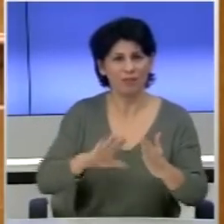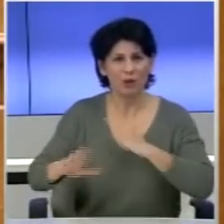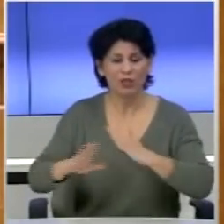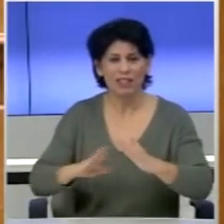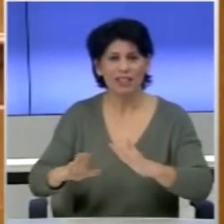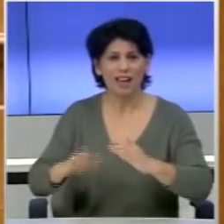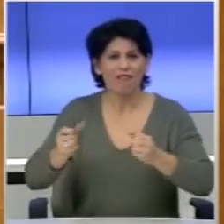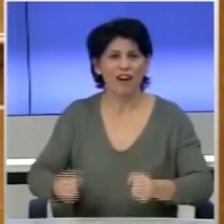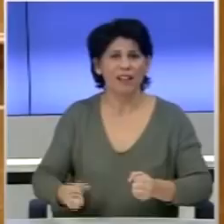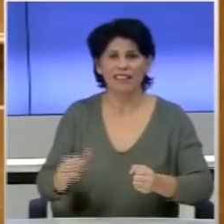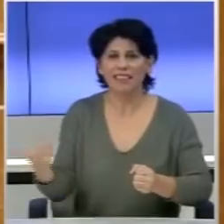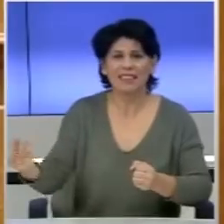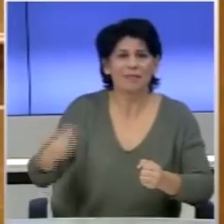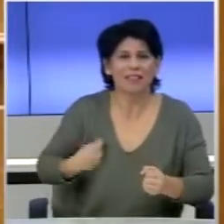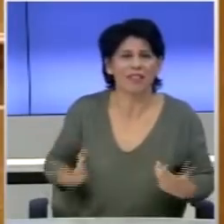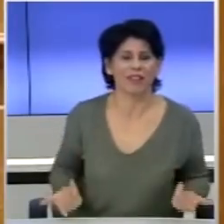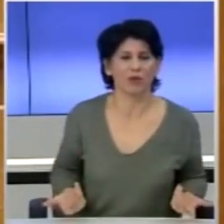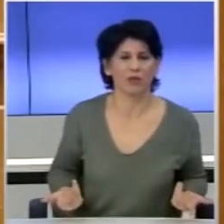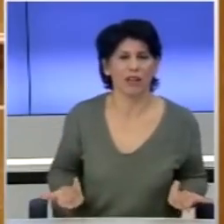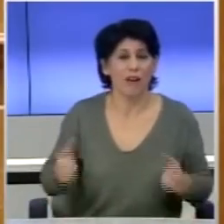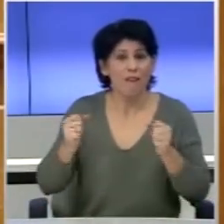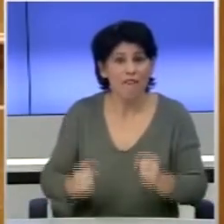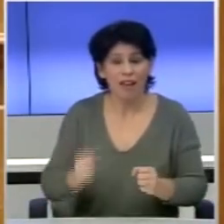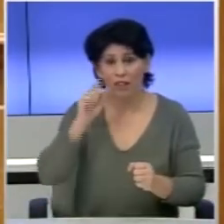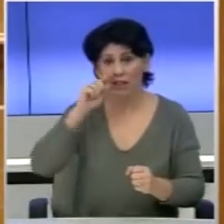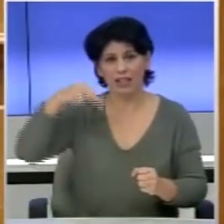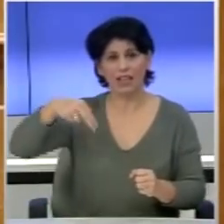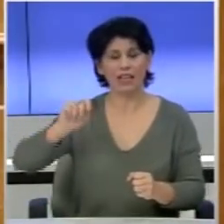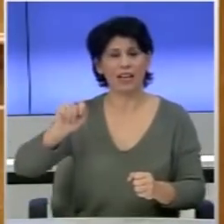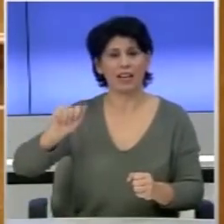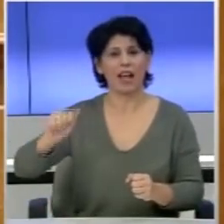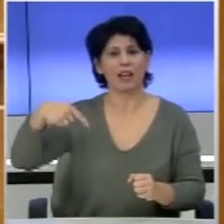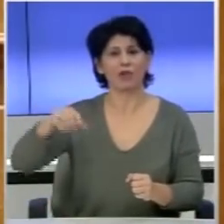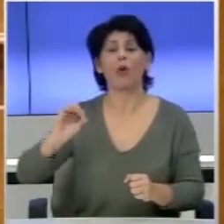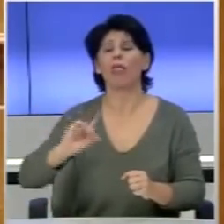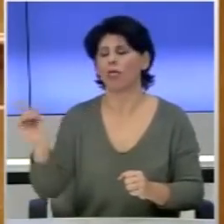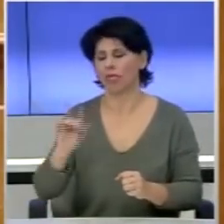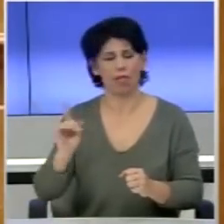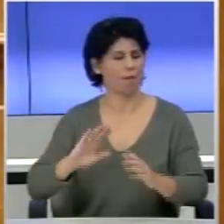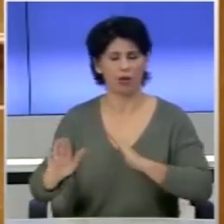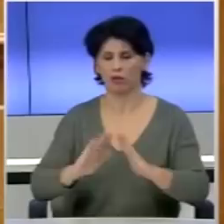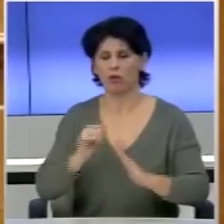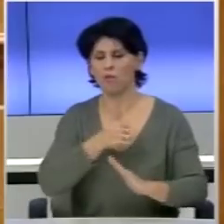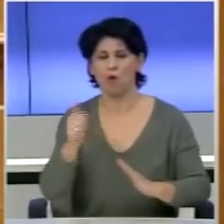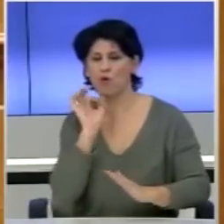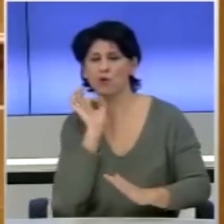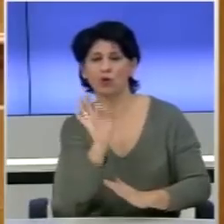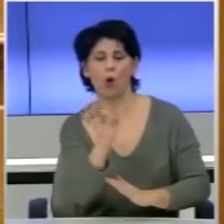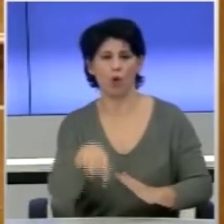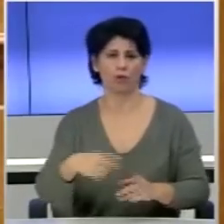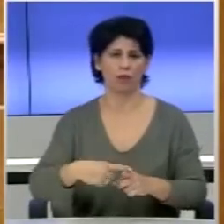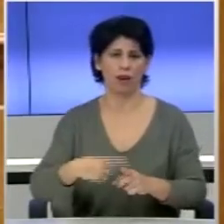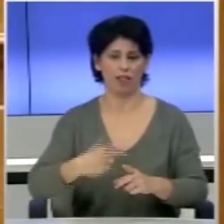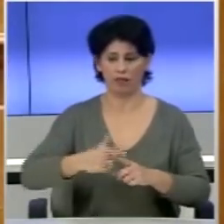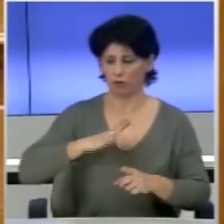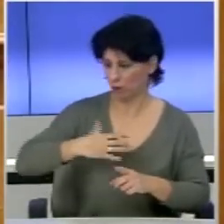οι βάσεις αυτές στο λαό μας. Οι βάσεις του ΝΑΤΟ δεν προστατεύουν. Αντίθετα, μόνο στοχοποιούν τη χώρα, τον